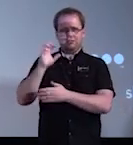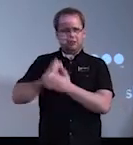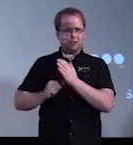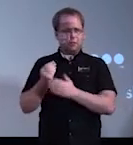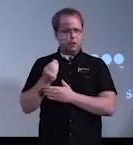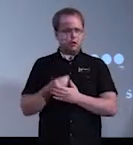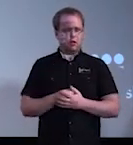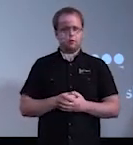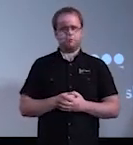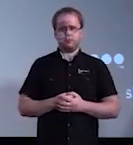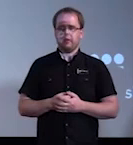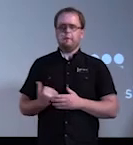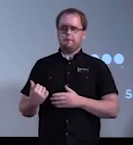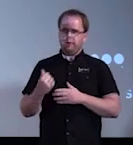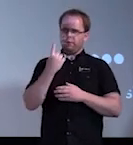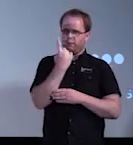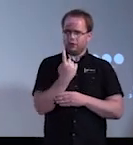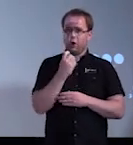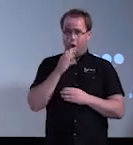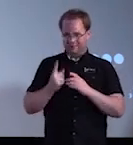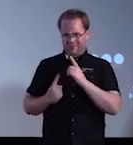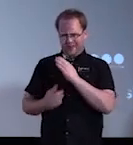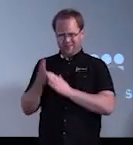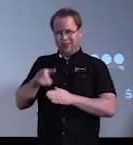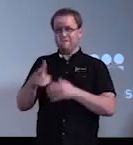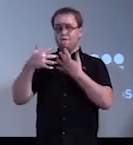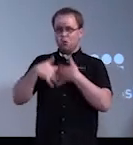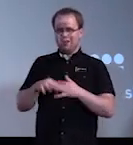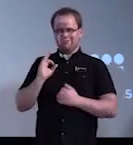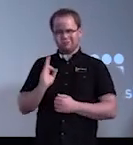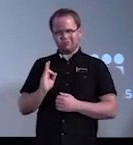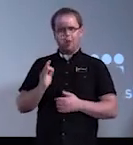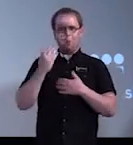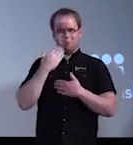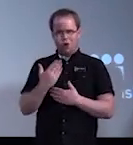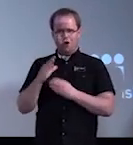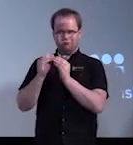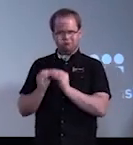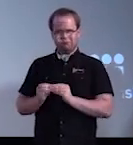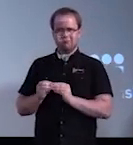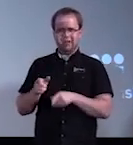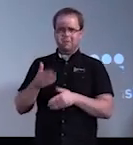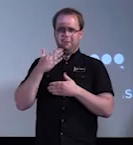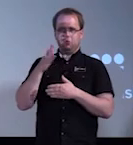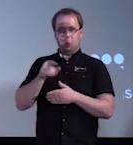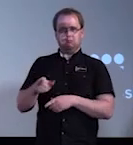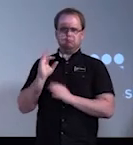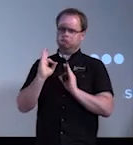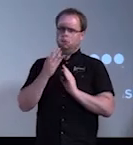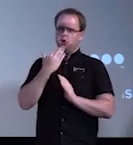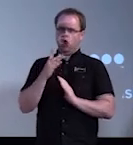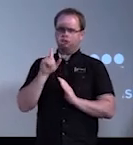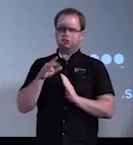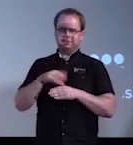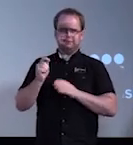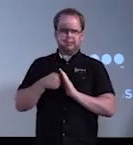alltså, för det första, hade det här avtalet fungerat och varit bra eller det bästa för svensk film, då hade vi